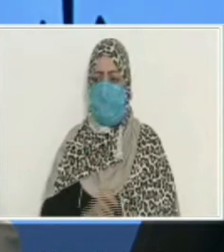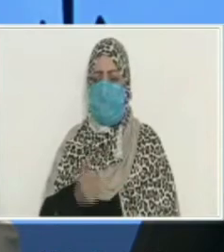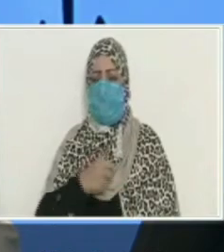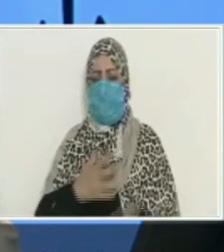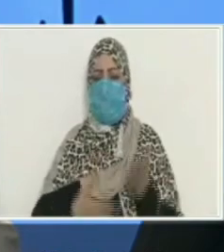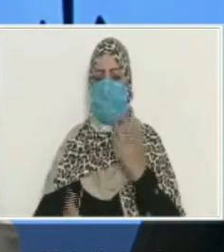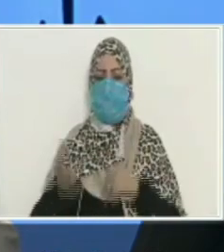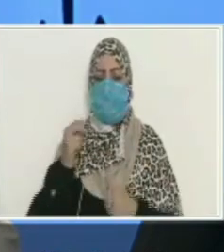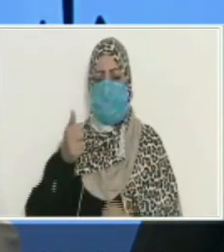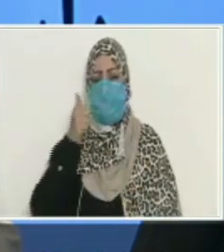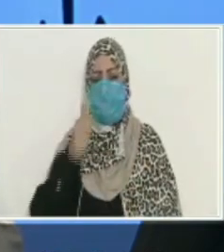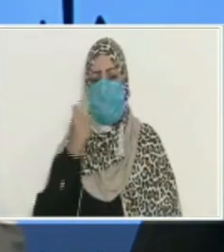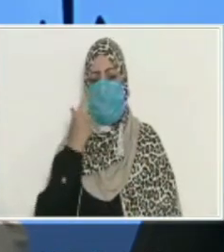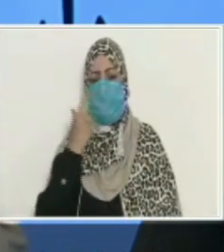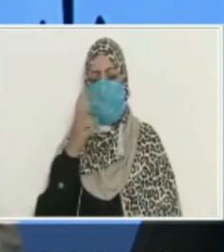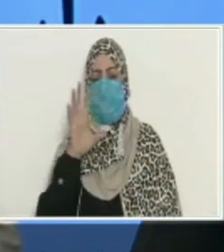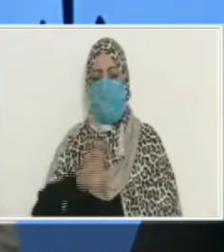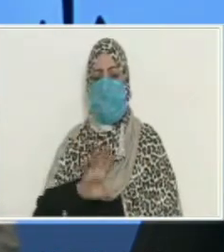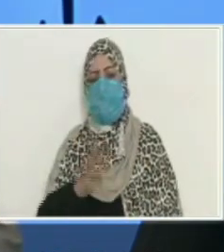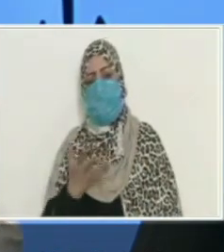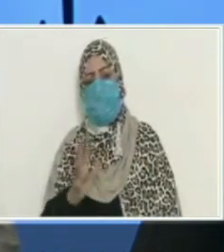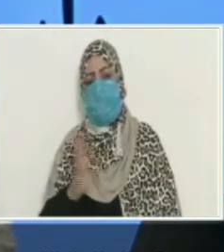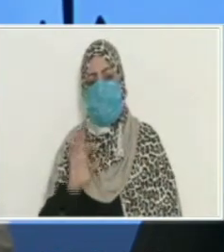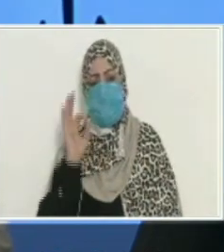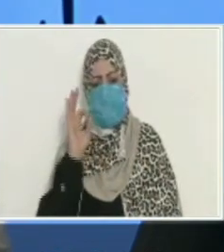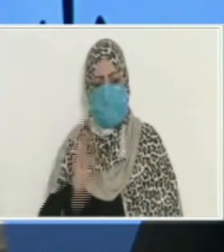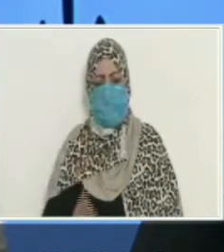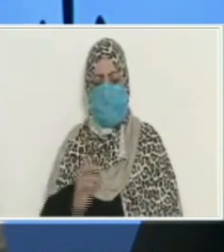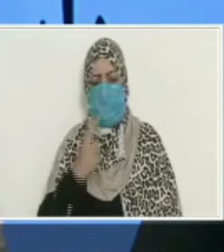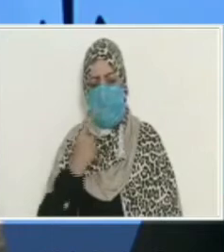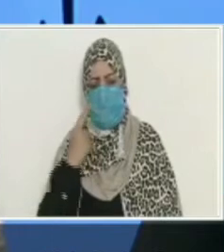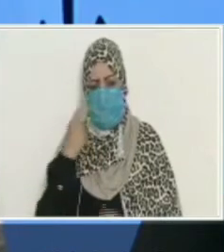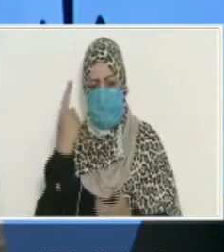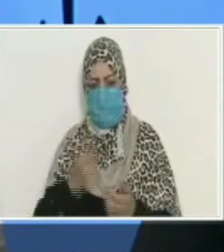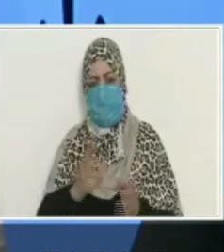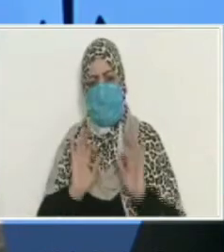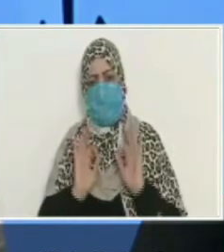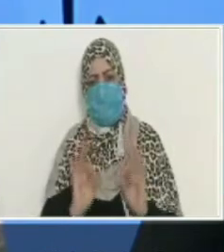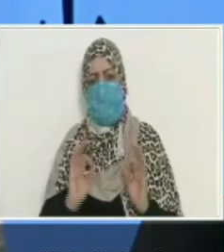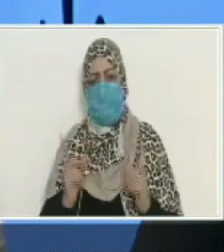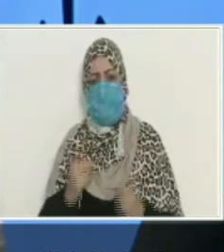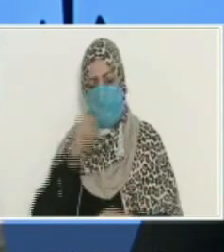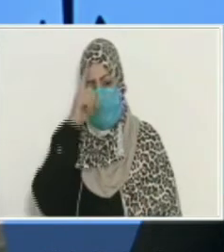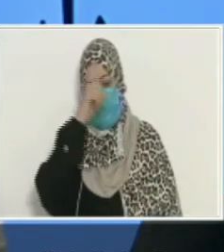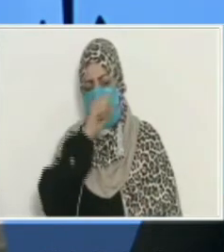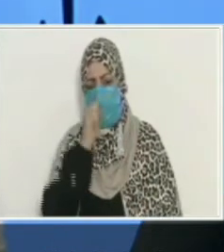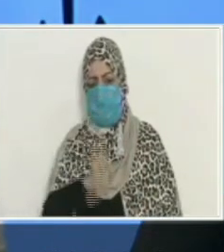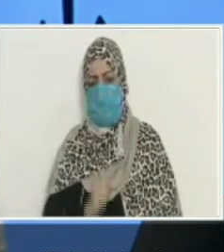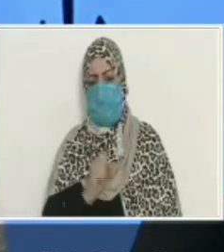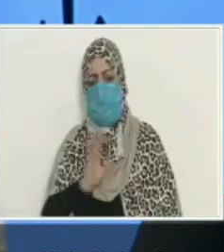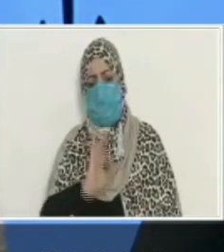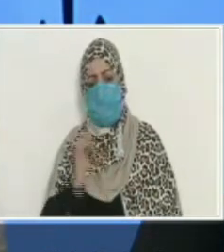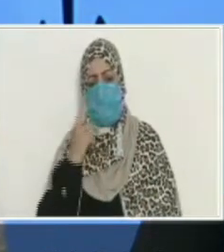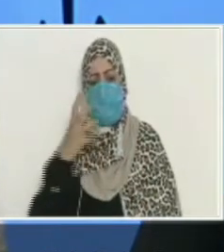يصعب أن يرتفع الخلاف في مثل هذه المسألة الاجتهادية الظنية. لكن ما أريد أن أنبه عليه